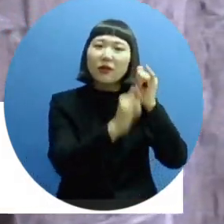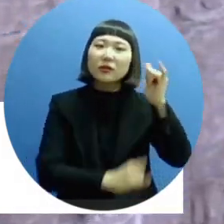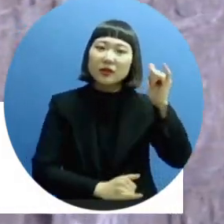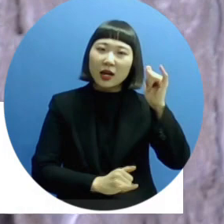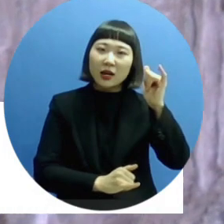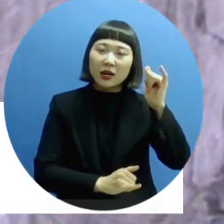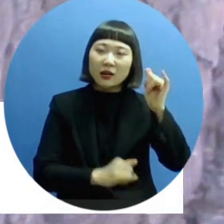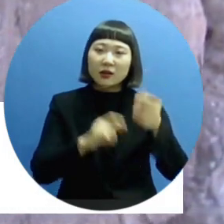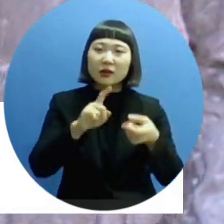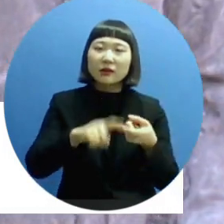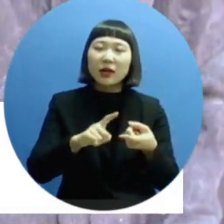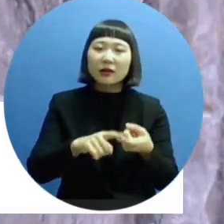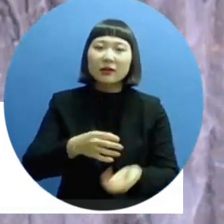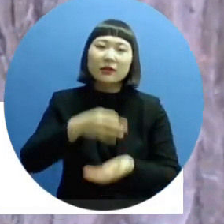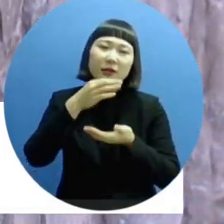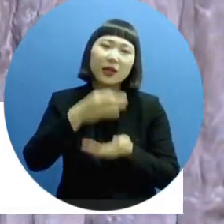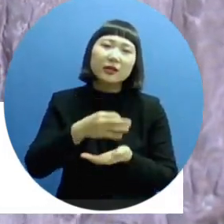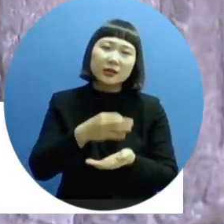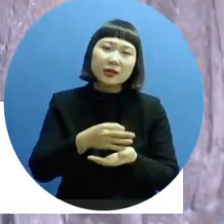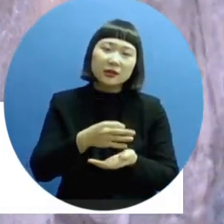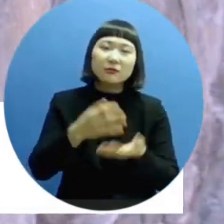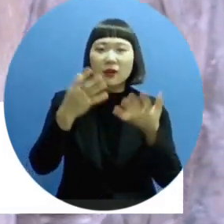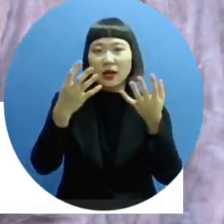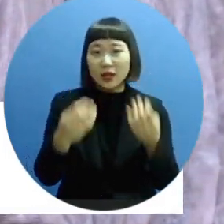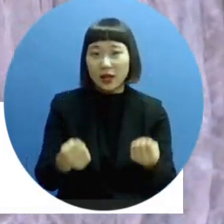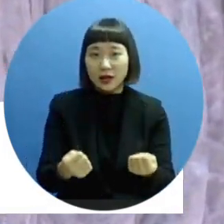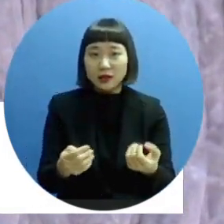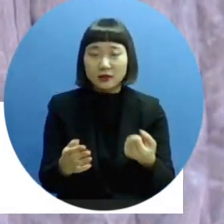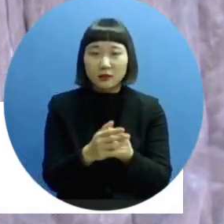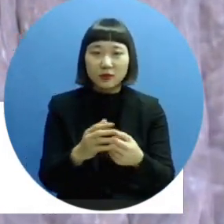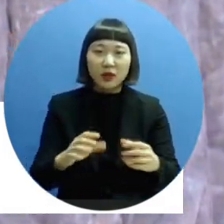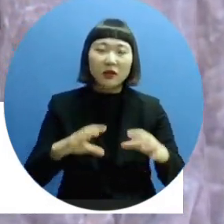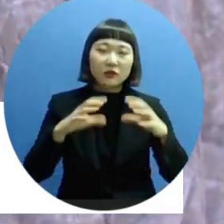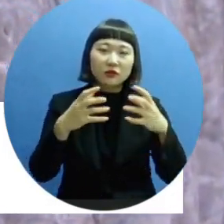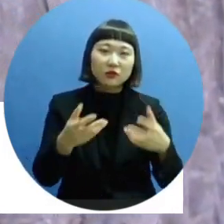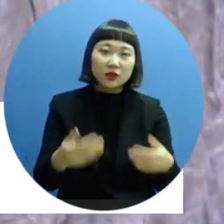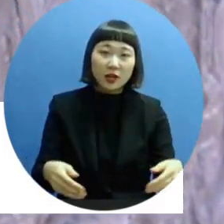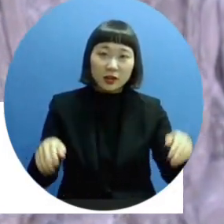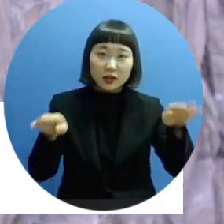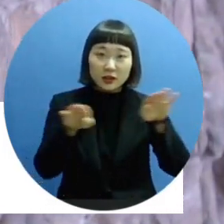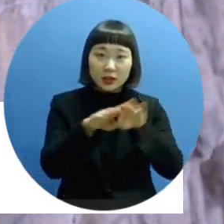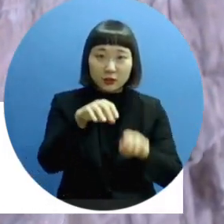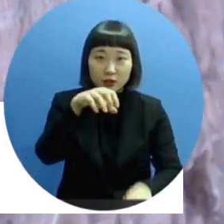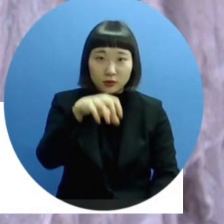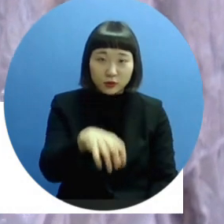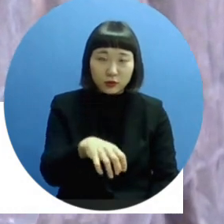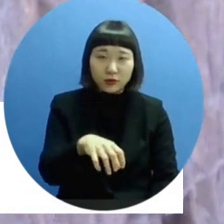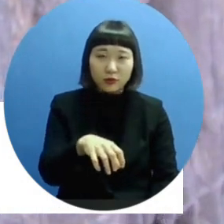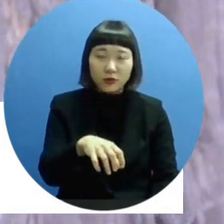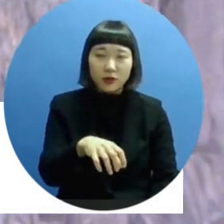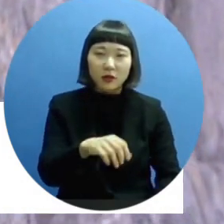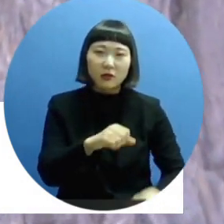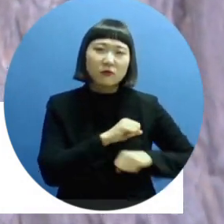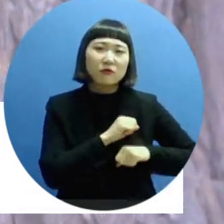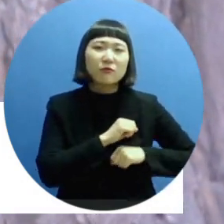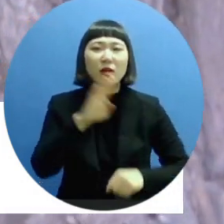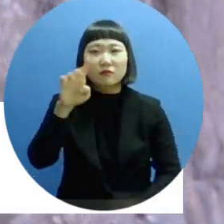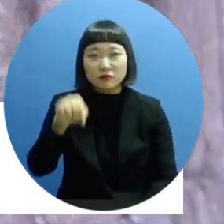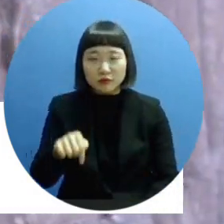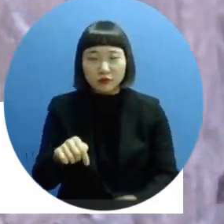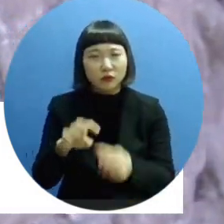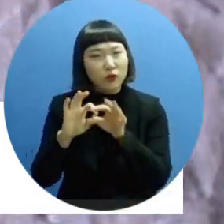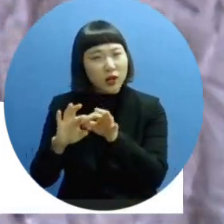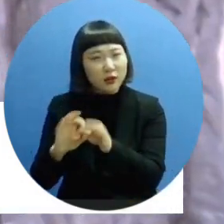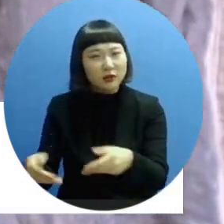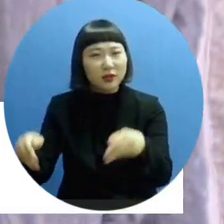이러한 것들은 국가기관인 국가보훈처가 국방부 등의 관련 기관의 도움을 받아서 정부